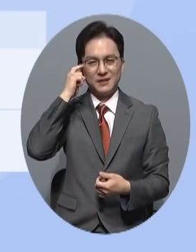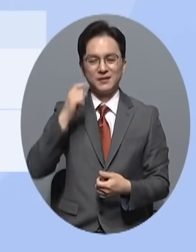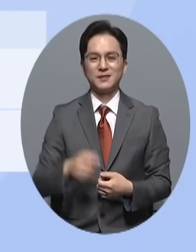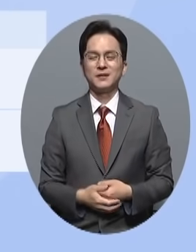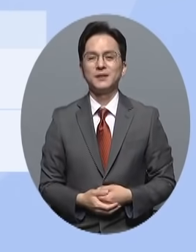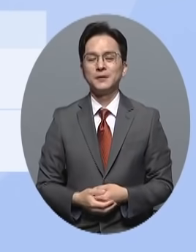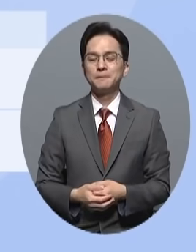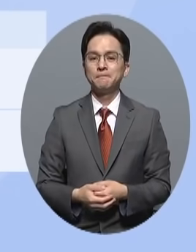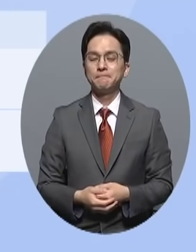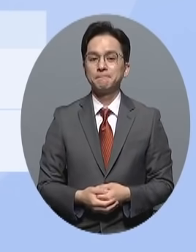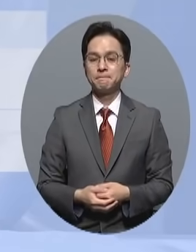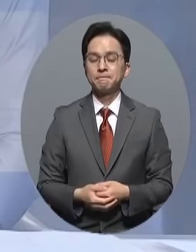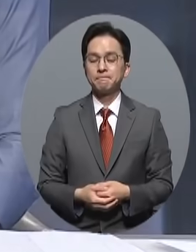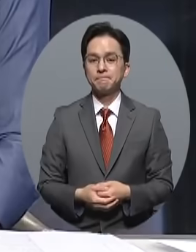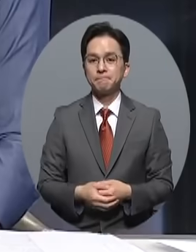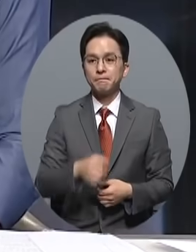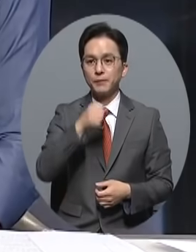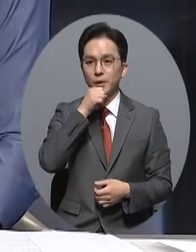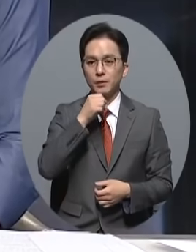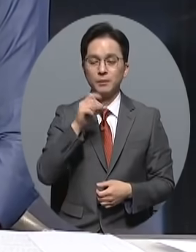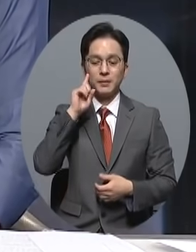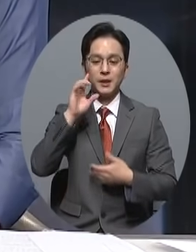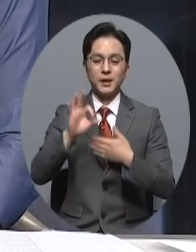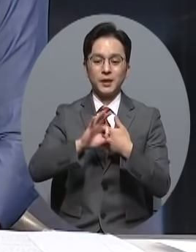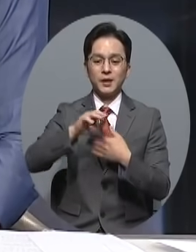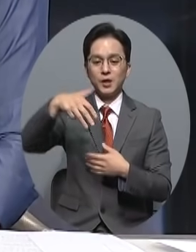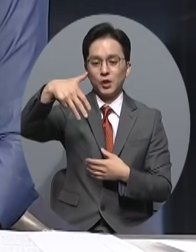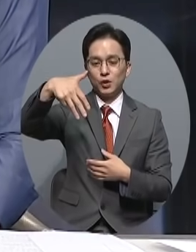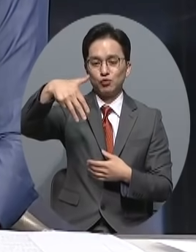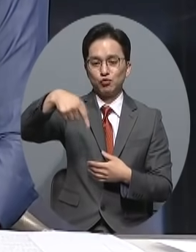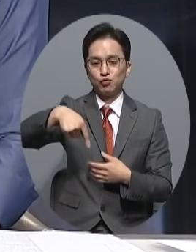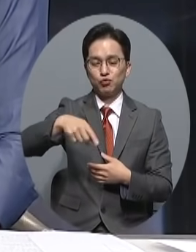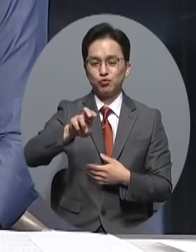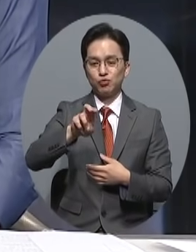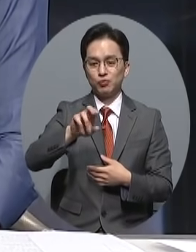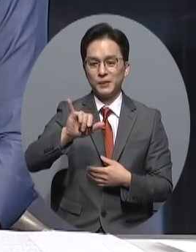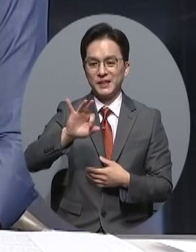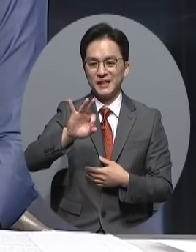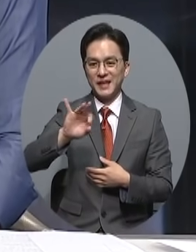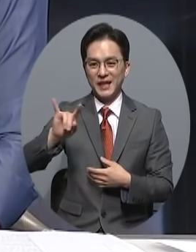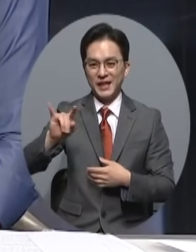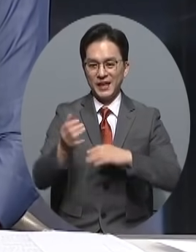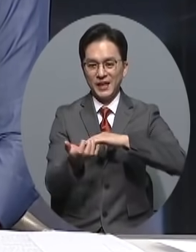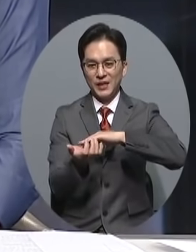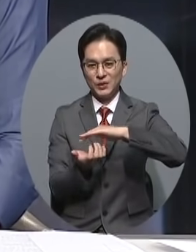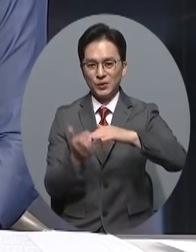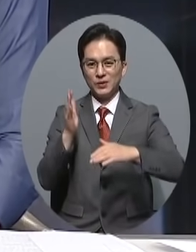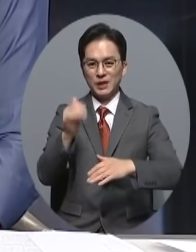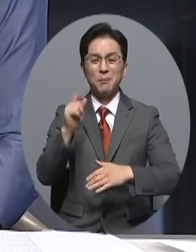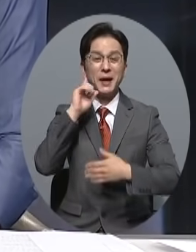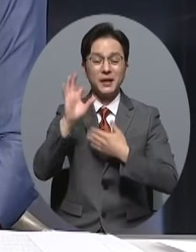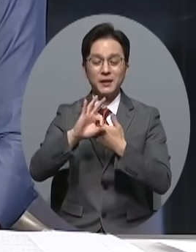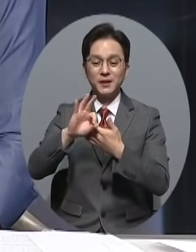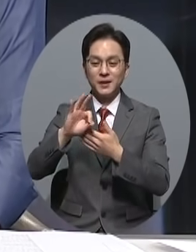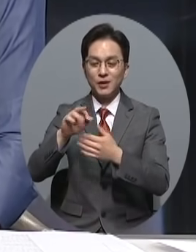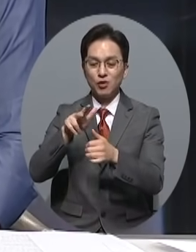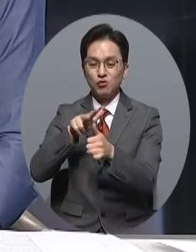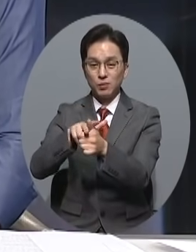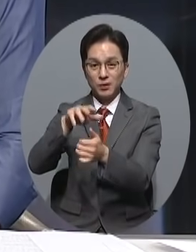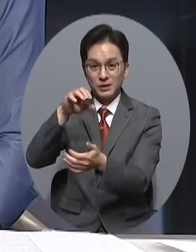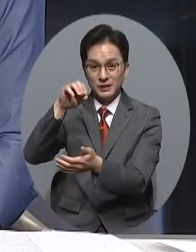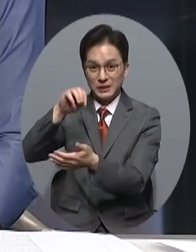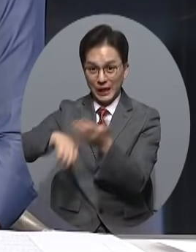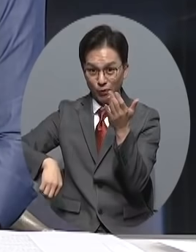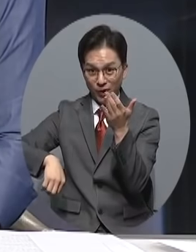만약 사퇴를 하게 될 경우에는 그 모집합이 좀 그렇죠. 적어지기 때문에 그렇죠. 과반 득표가 이낙연